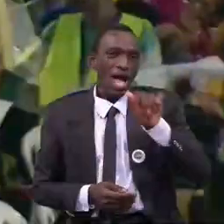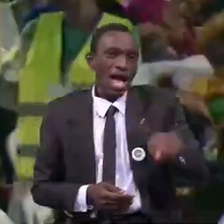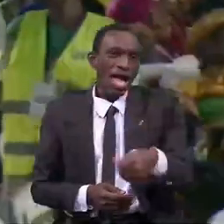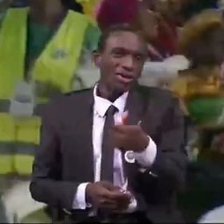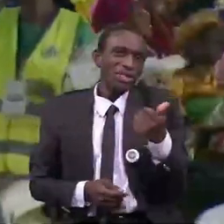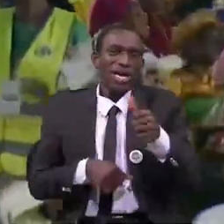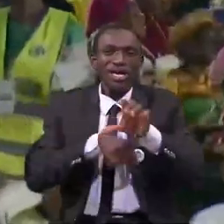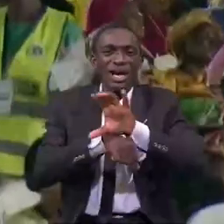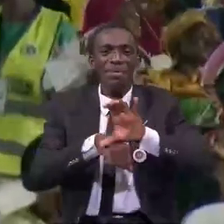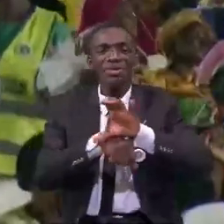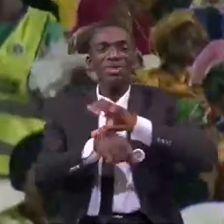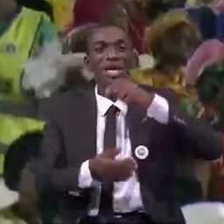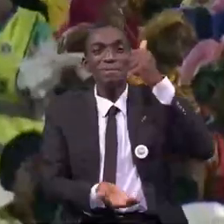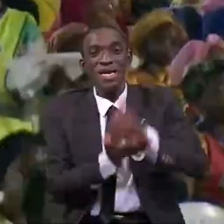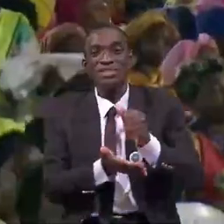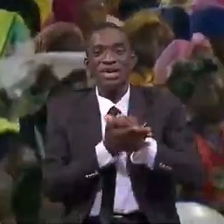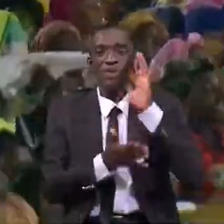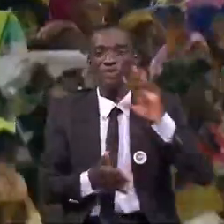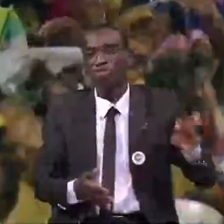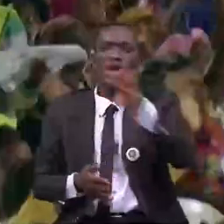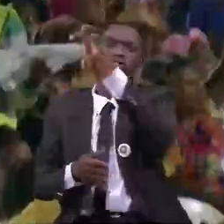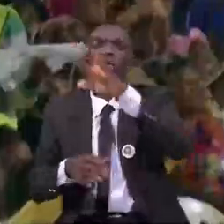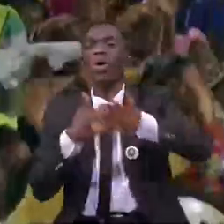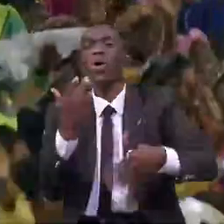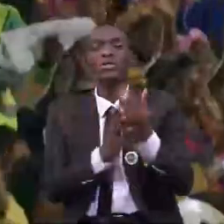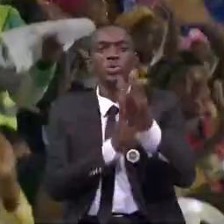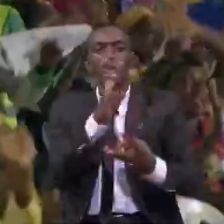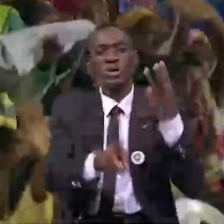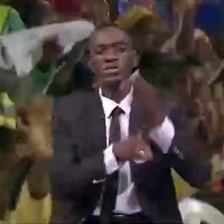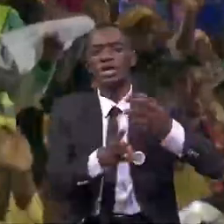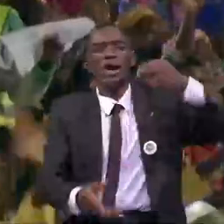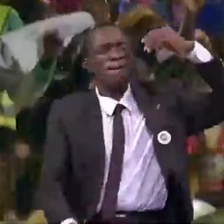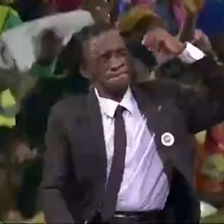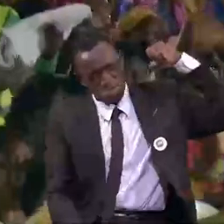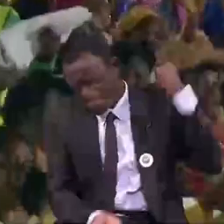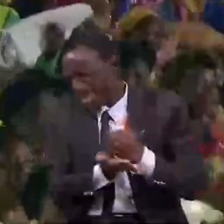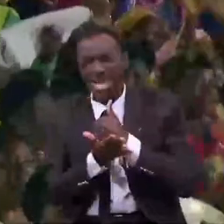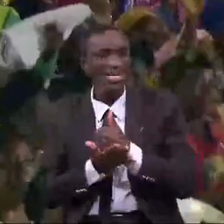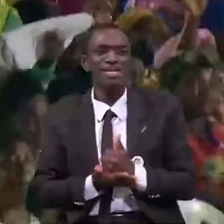amen encore un bon amen qui va parcourir à tout le monde